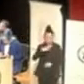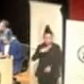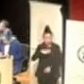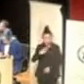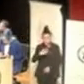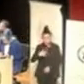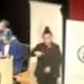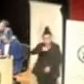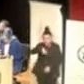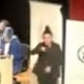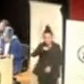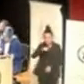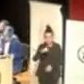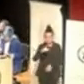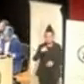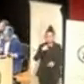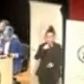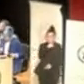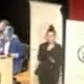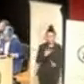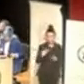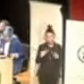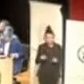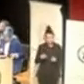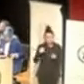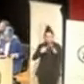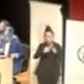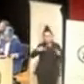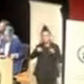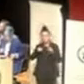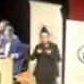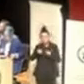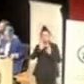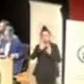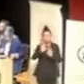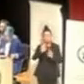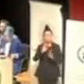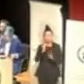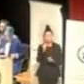sayfasında dur çocuk, dışarıdan gelen keman sesini dinle.